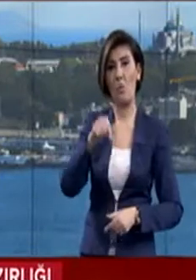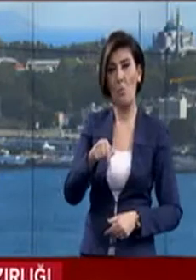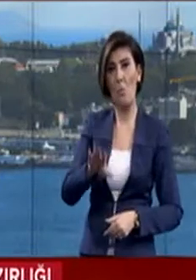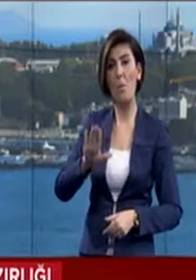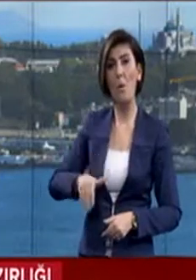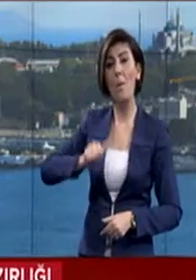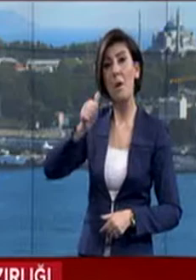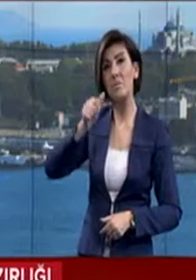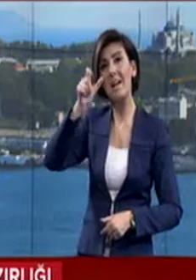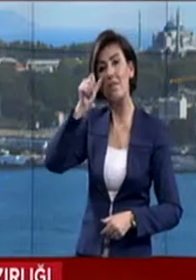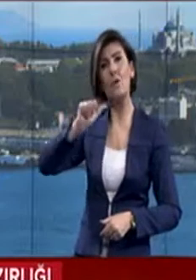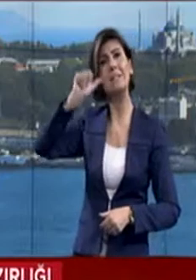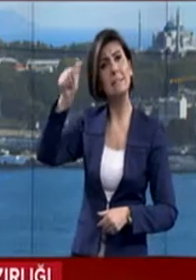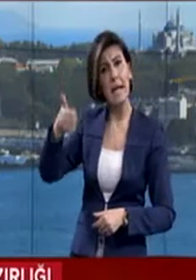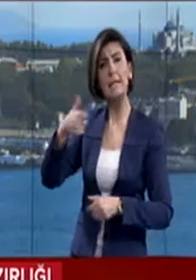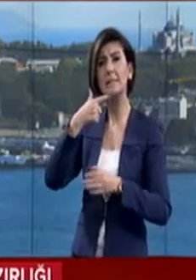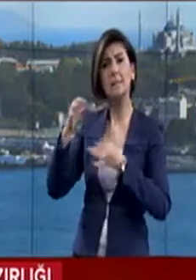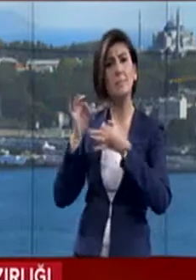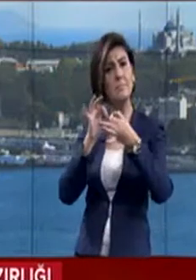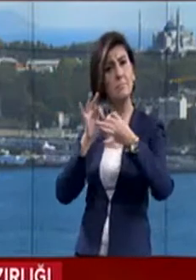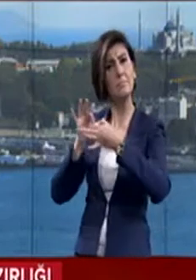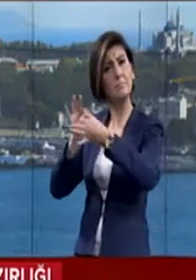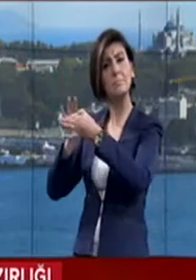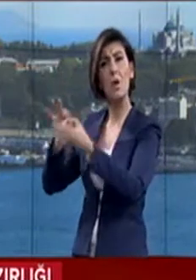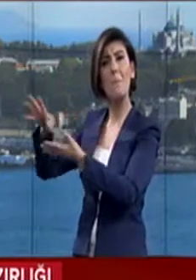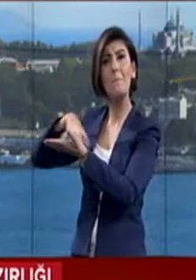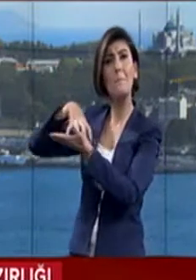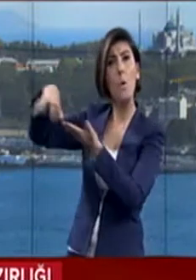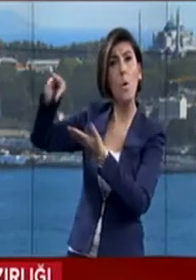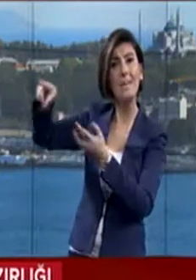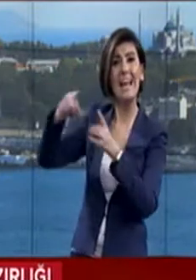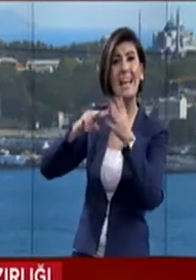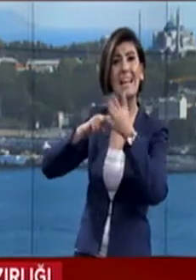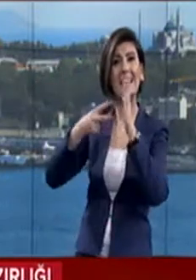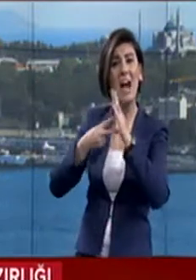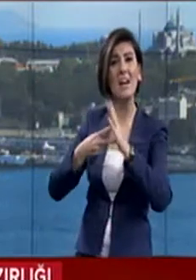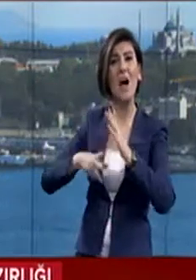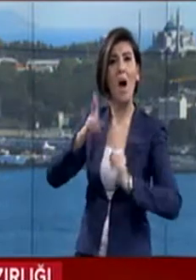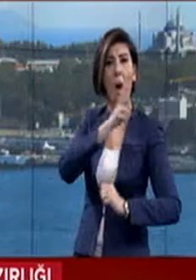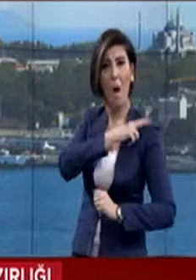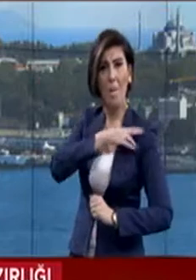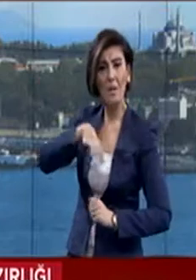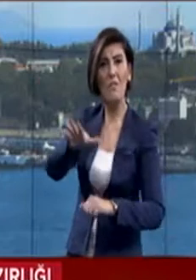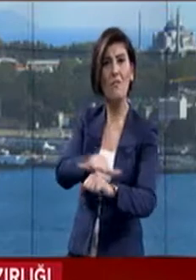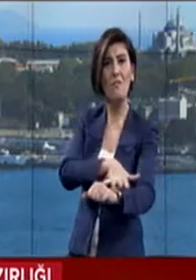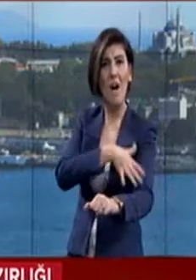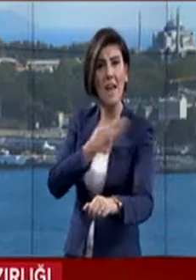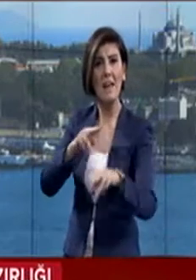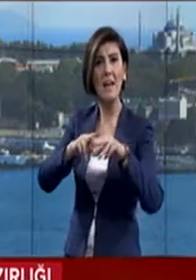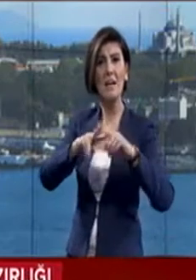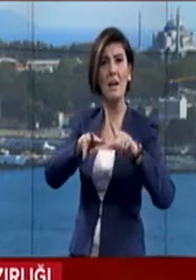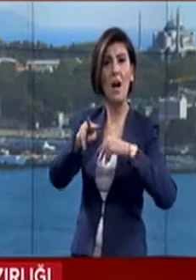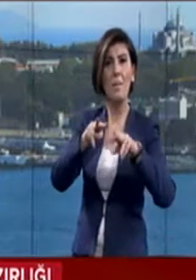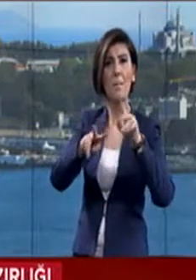Davutoğlu yarın da istişarelere devam edecek. Yarın da bölgedeki idari amirleri, vali ve kaymakamları Ankara'da